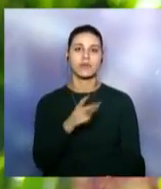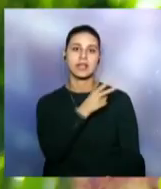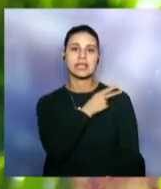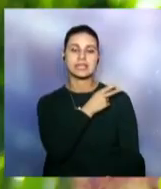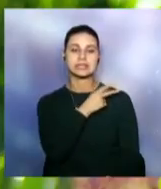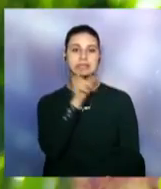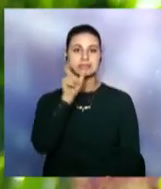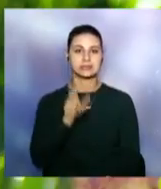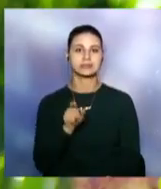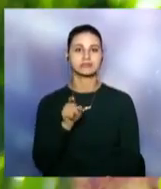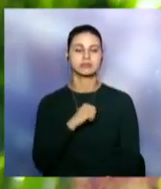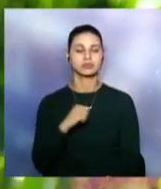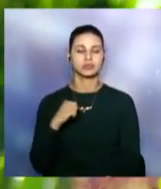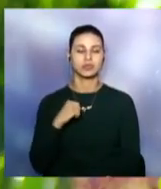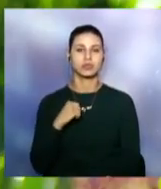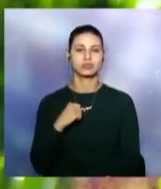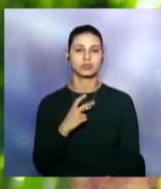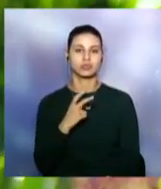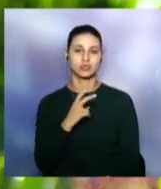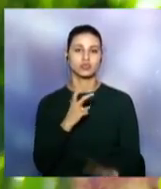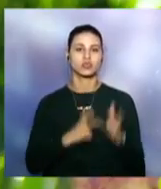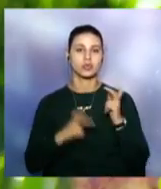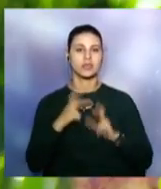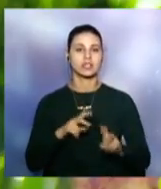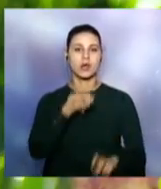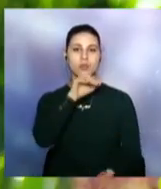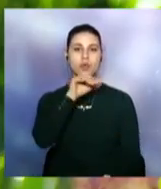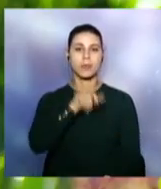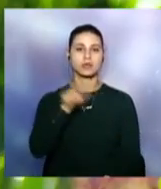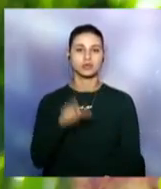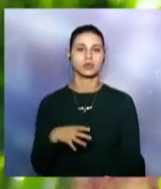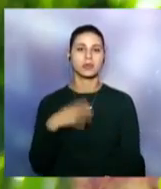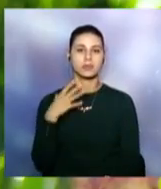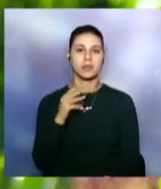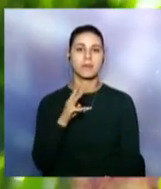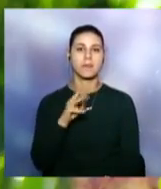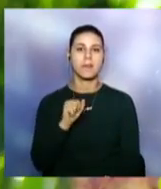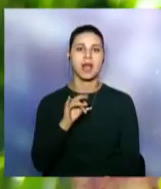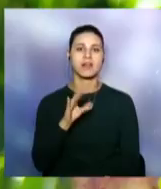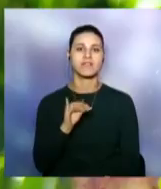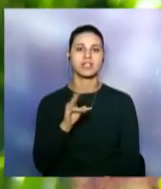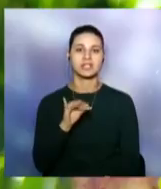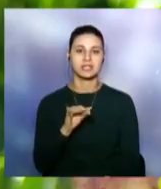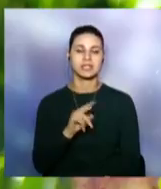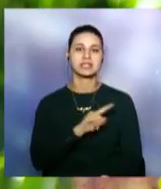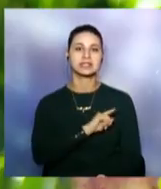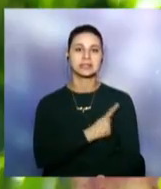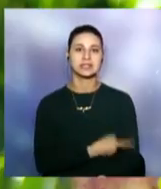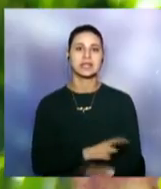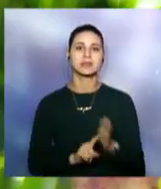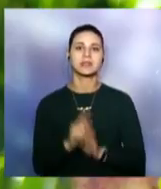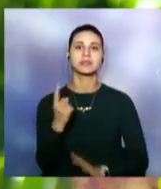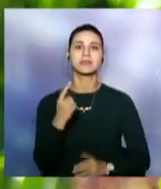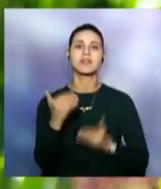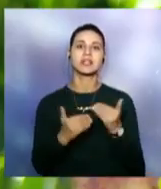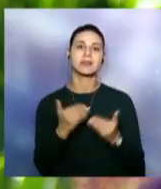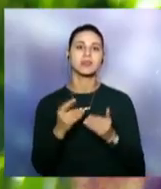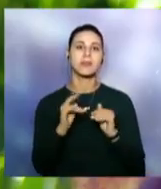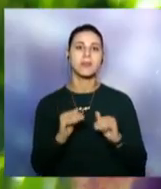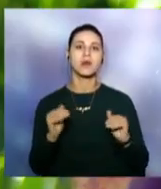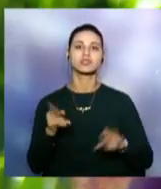ინგლისიდან, შელფიდის საუნივერსიტეტო კლინიკის პროფესორი შონ მარვინი. ერთიანი ძალებით დავიწყეთ პირველი ნაბიჯები